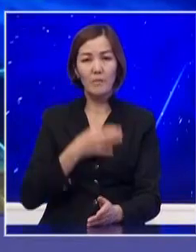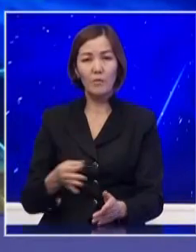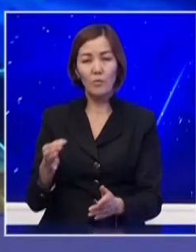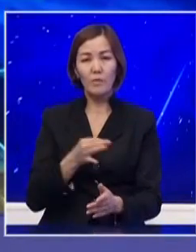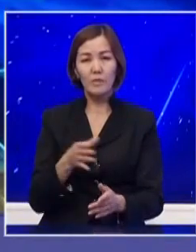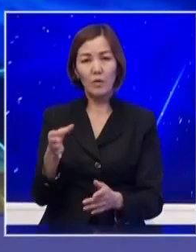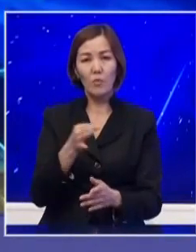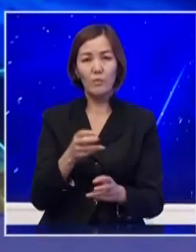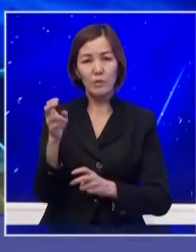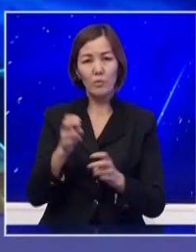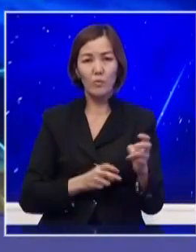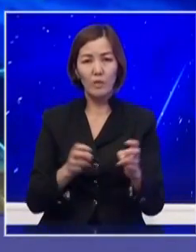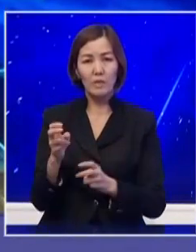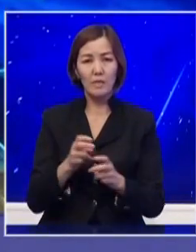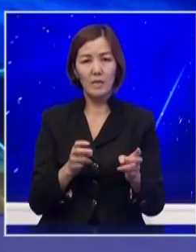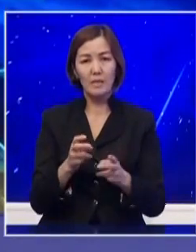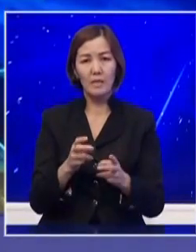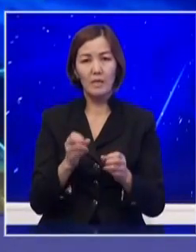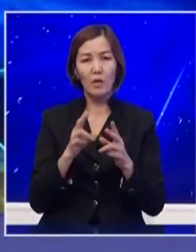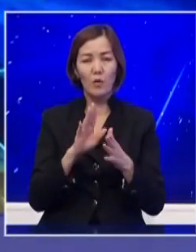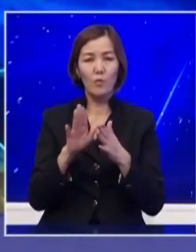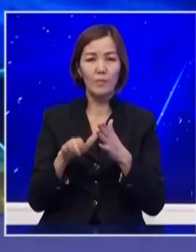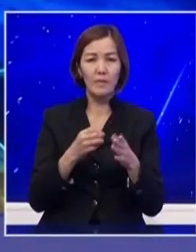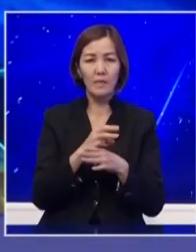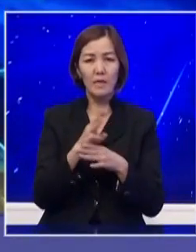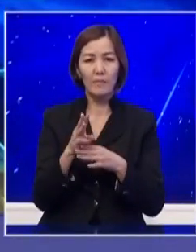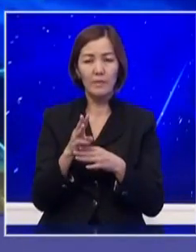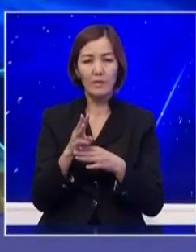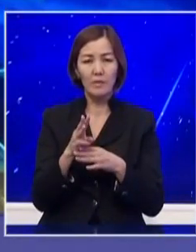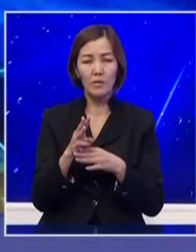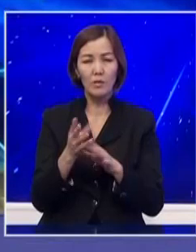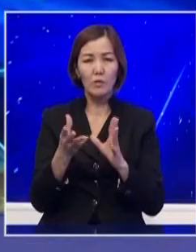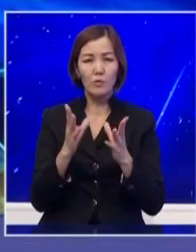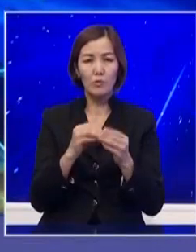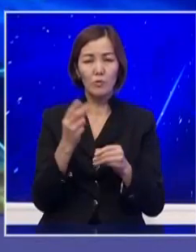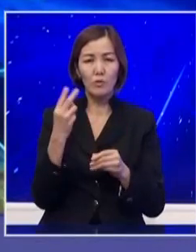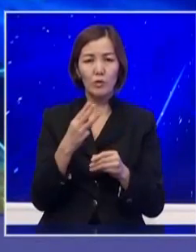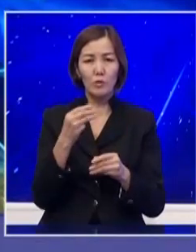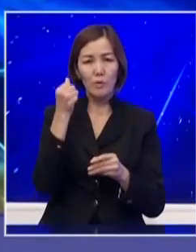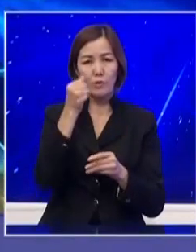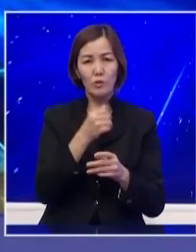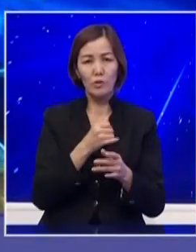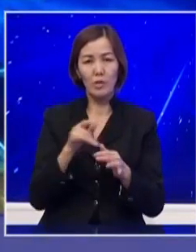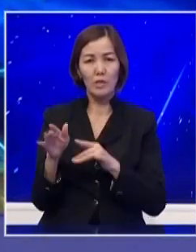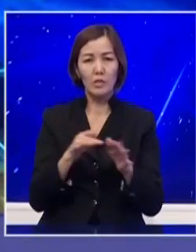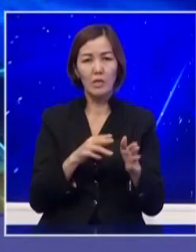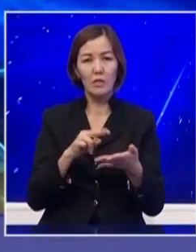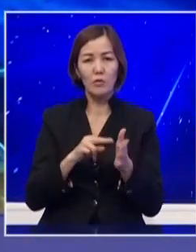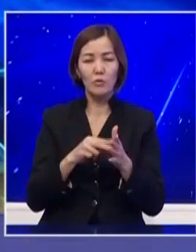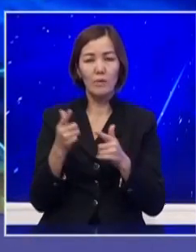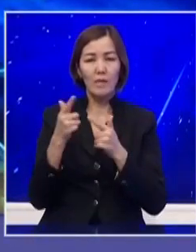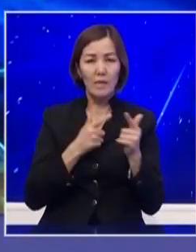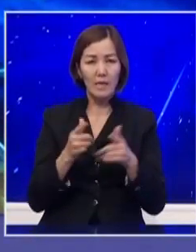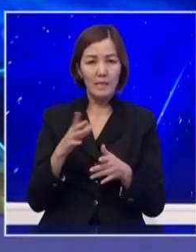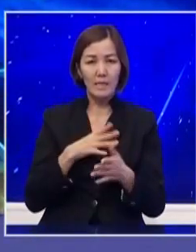Алматы облысында облыстың өндірістік объектілерінде өнеркәсіптік қауіпсіздікті қамтамасыз ету жөніндегі 2023 жылға